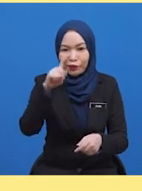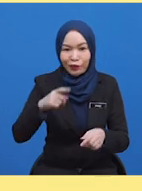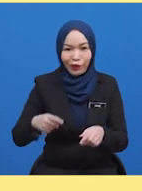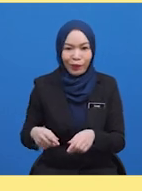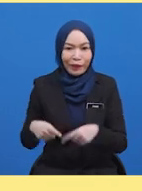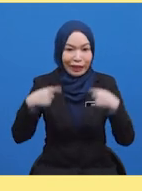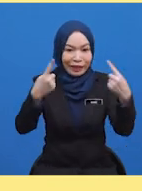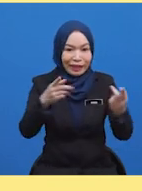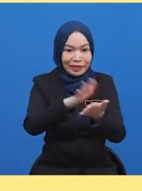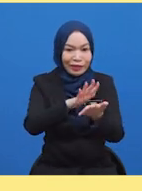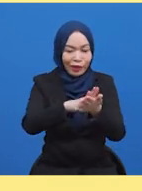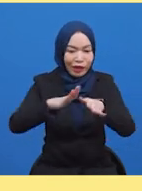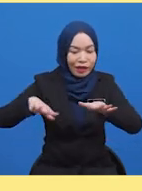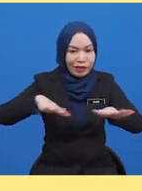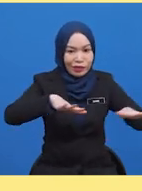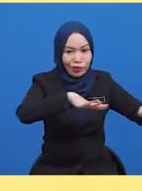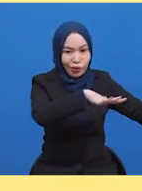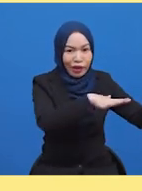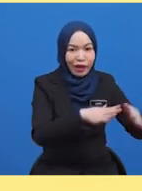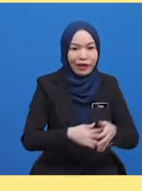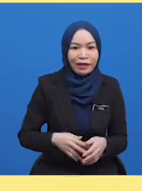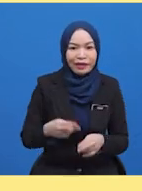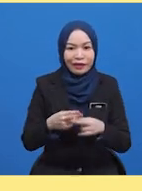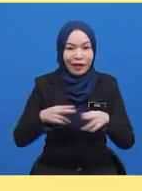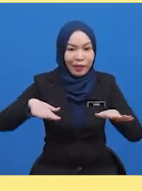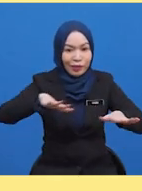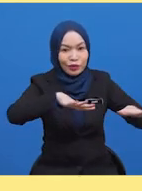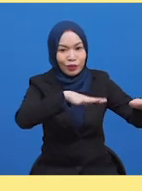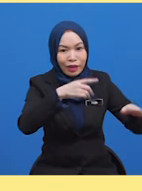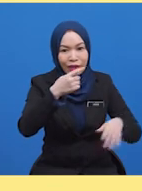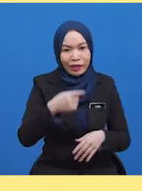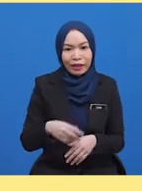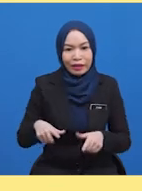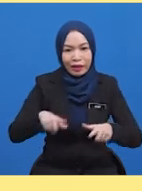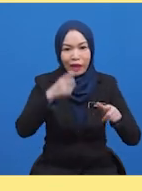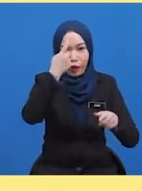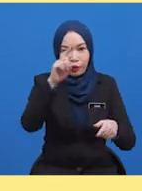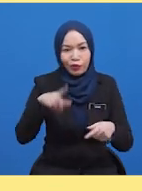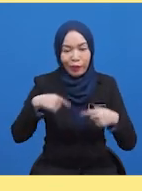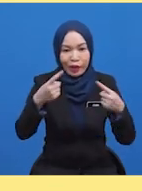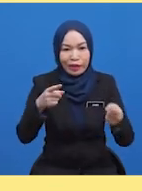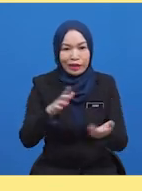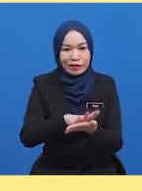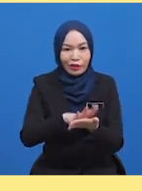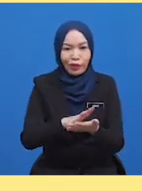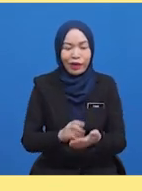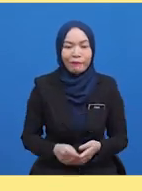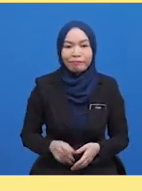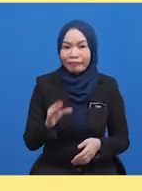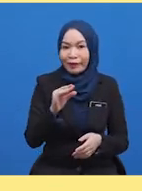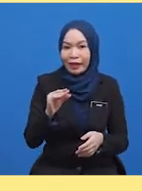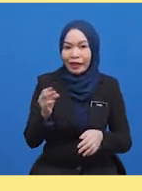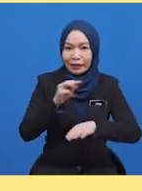latar seterusnya yang akan murid-murid pelajari dalam cerpen ini ialah laktamase yang